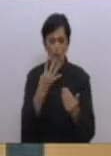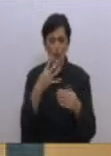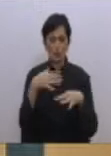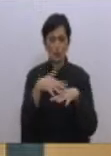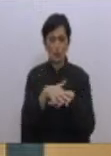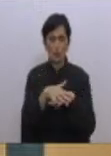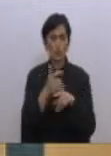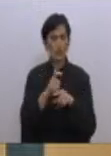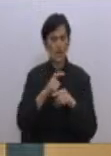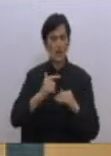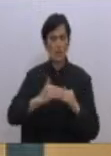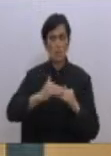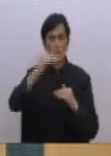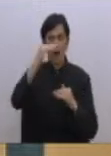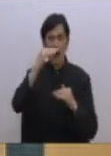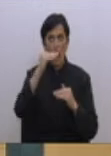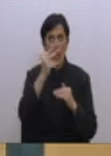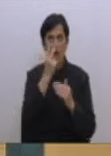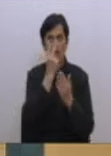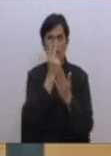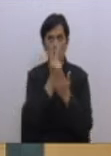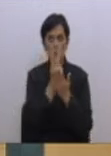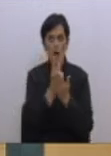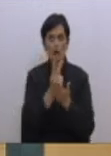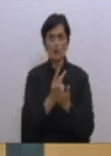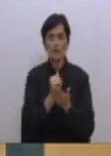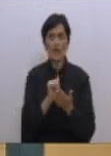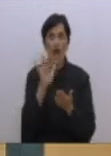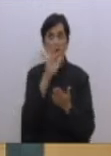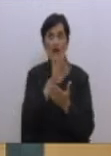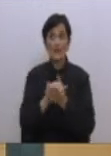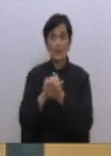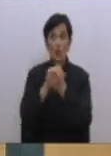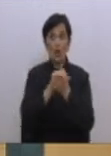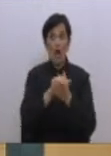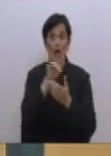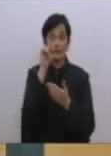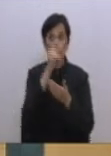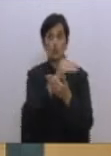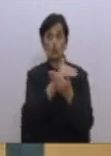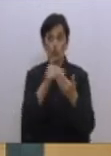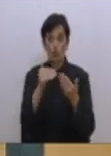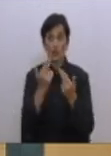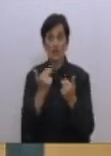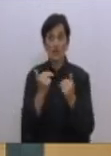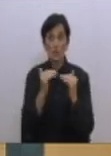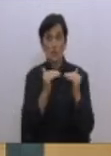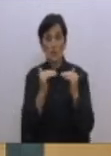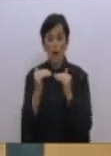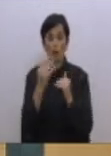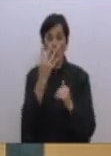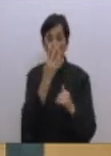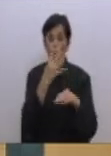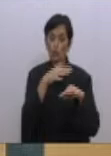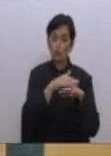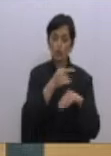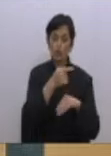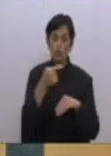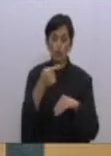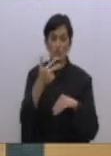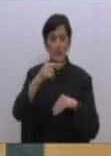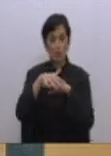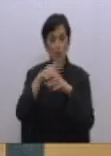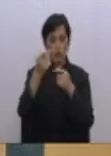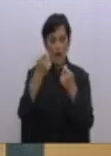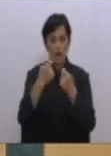რაც ძალიან მაღალი მაჩვენებელია ევროკავშირის დონეზეც კი მაქსიმალური 4 ქულიდან 3.4